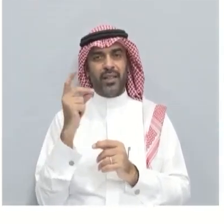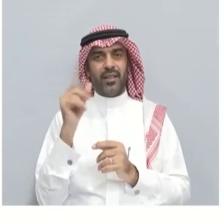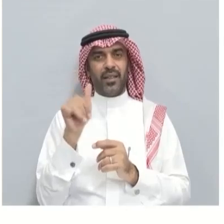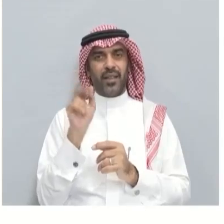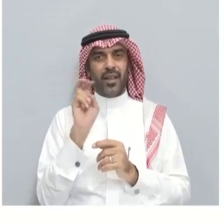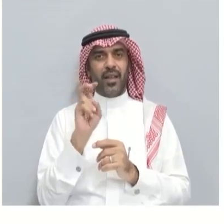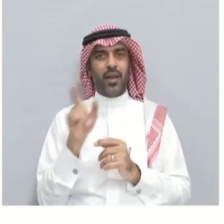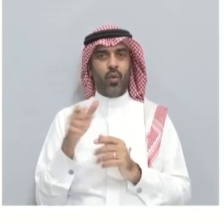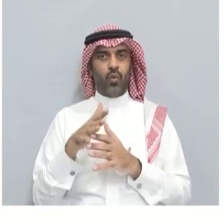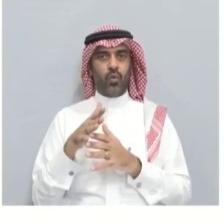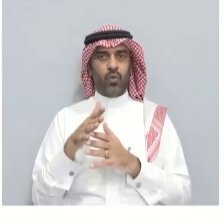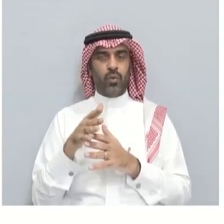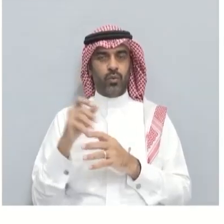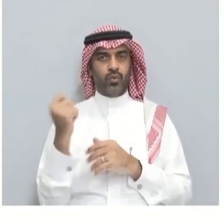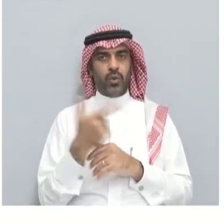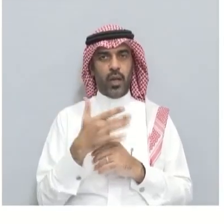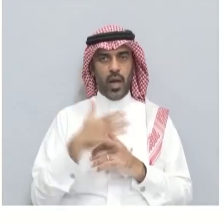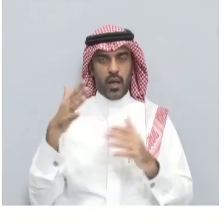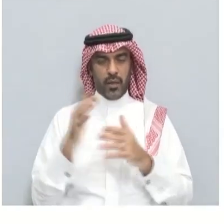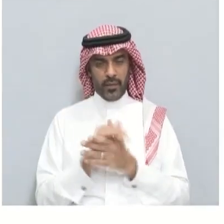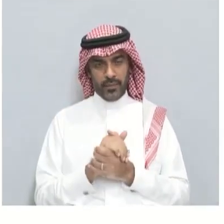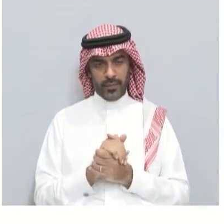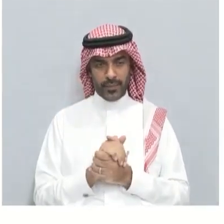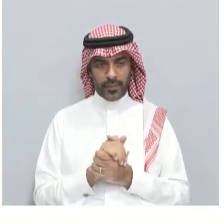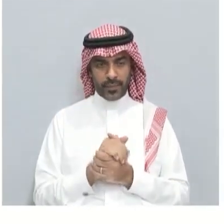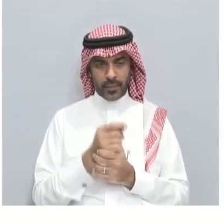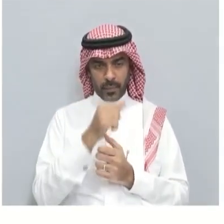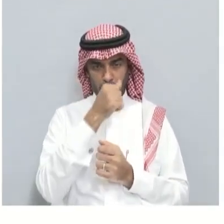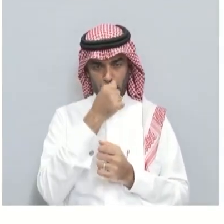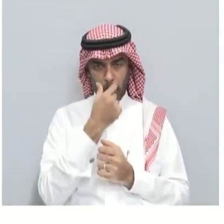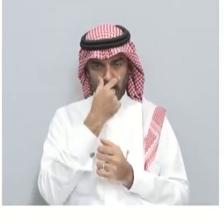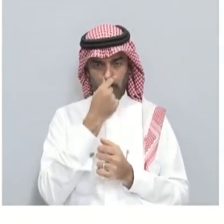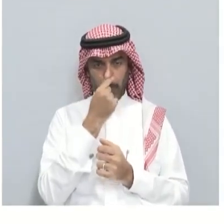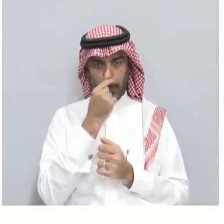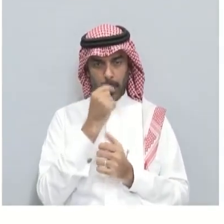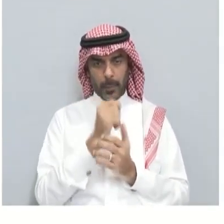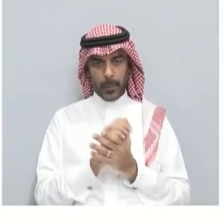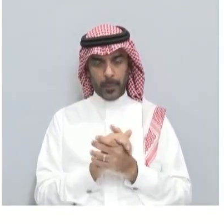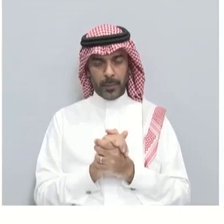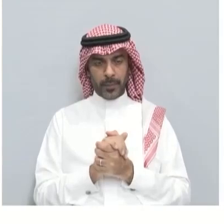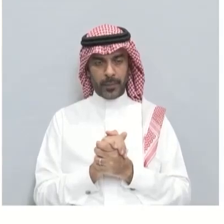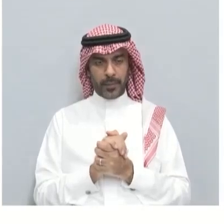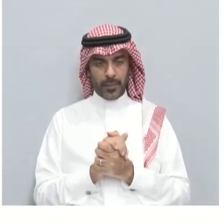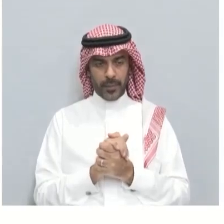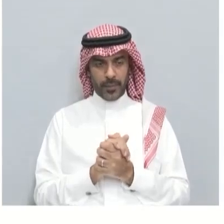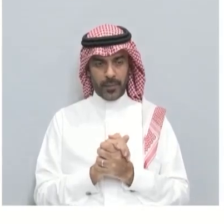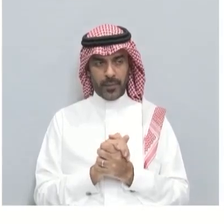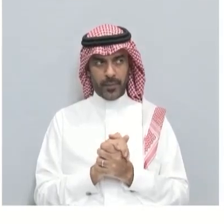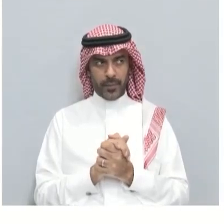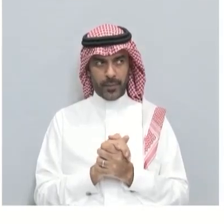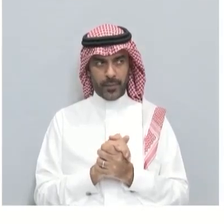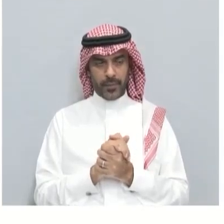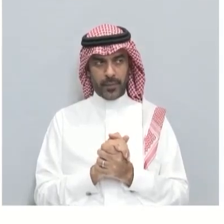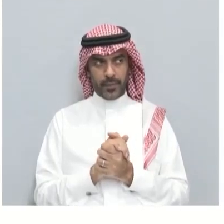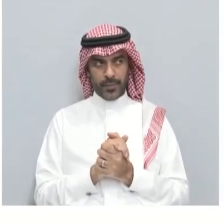الاكث لذلك صنفت الحدود بين هذه الصفائح على حسب ماذا على حسب حركتها اما